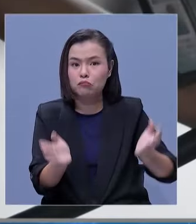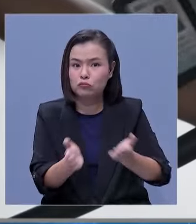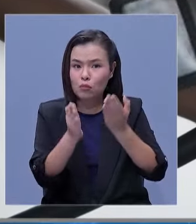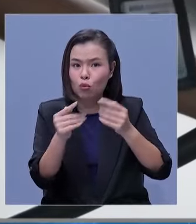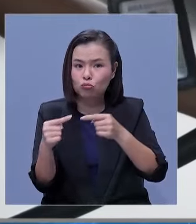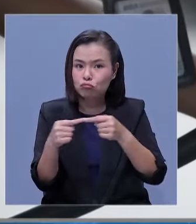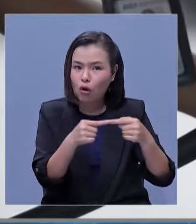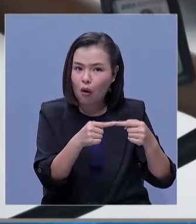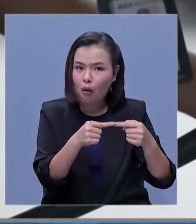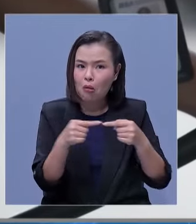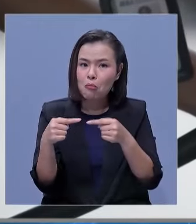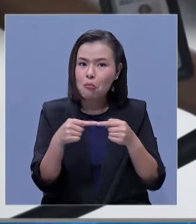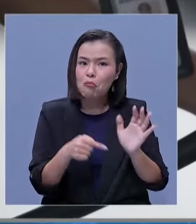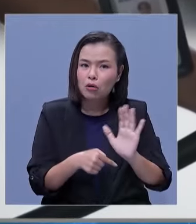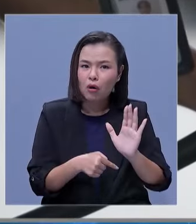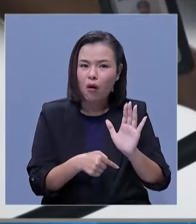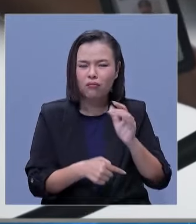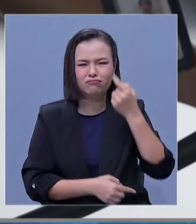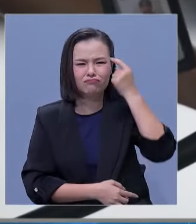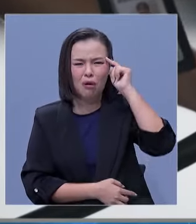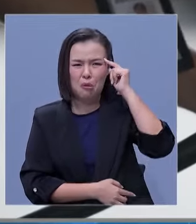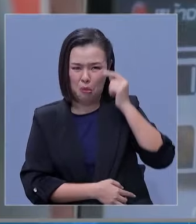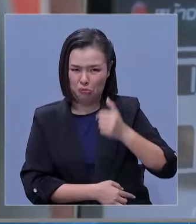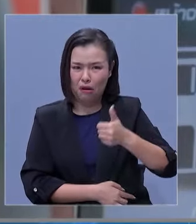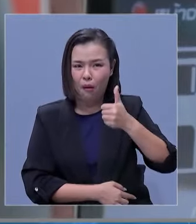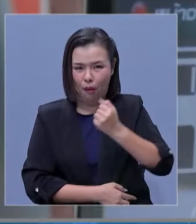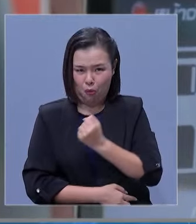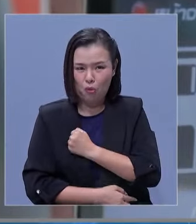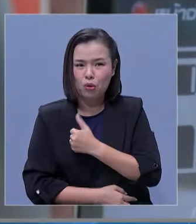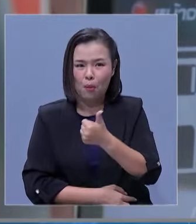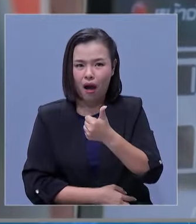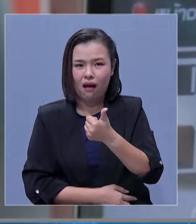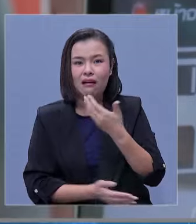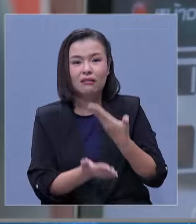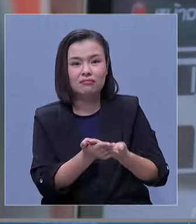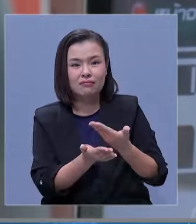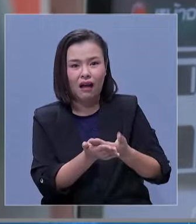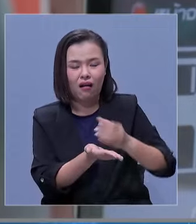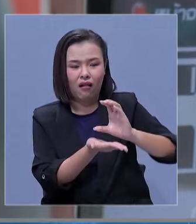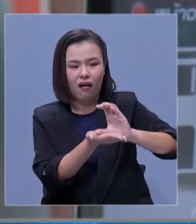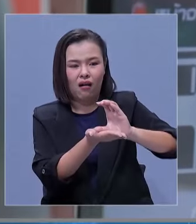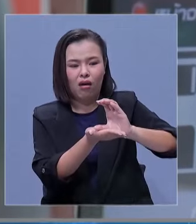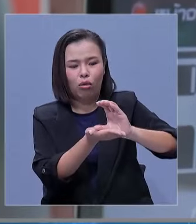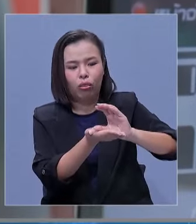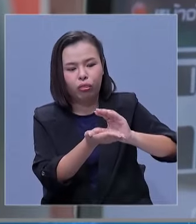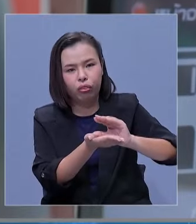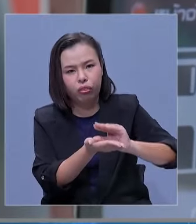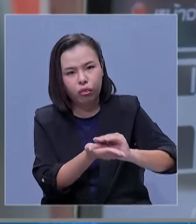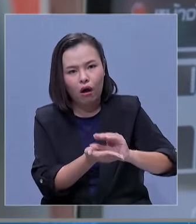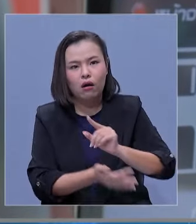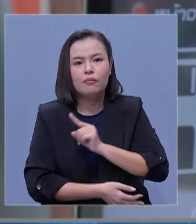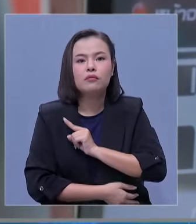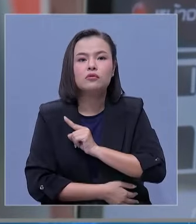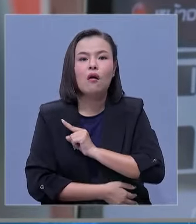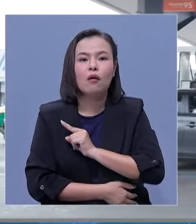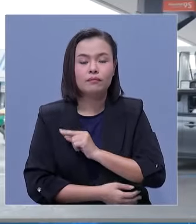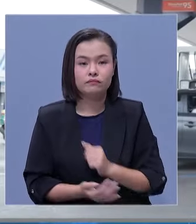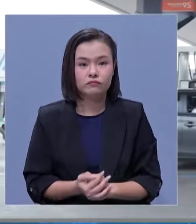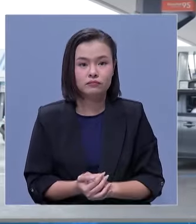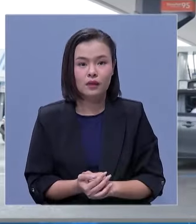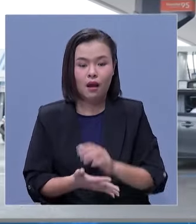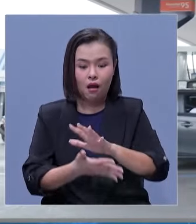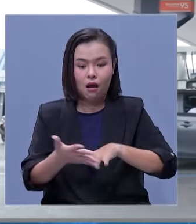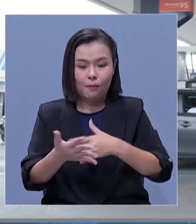ฮะนั่นน่ะสิไม่น้าแล้วนั่นน่ะสิจะต่อไหวมั้ยอ่ะเพราะตอนนี้กองทุนน้ำมันเองก็ก็หลังแอดแล้วเหมือนกันนะครับคราวนี้ถ้าสมมุติไม่ต่อ